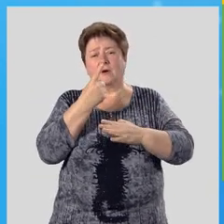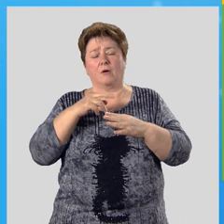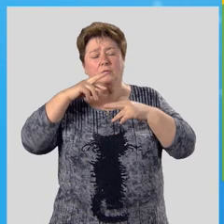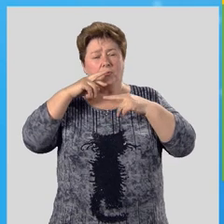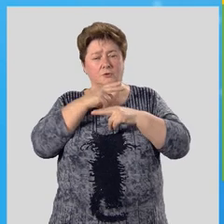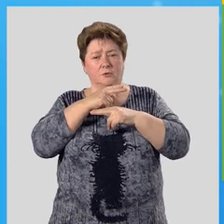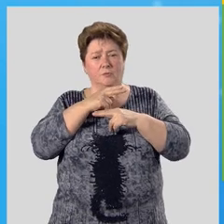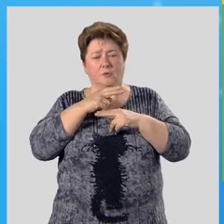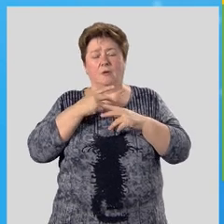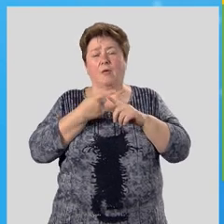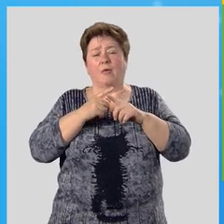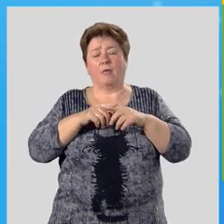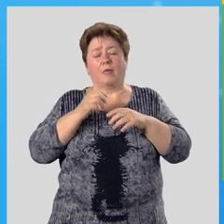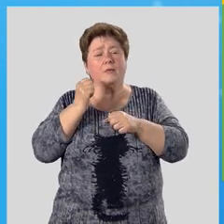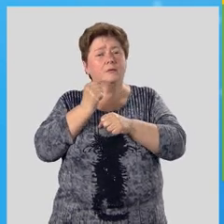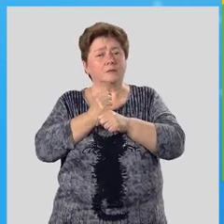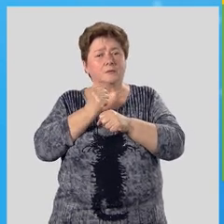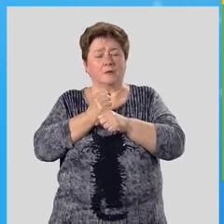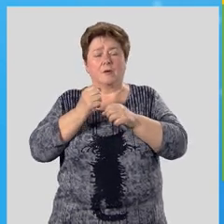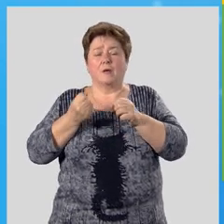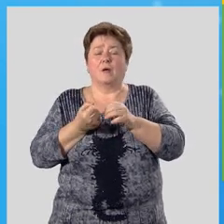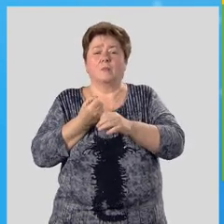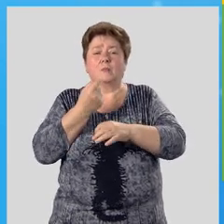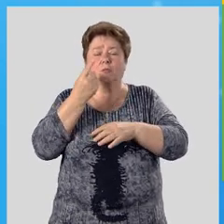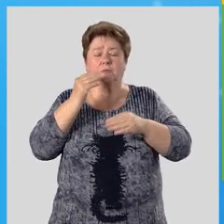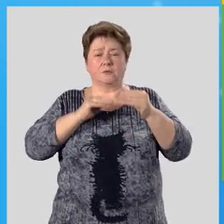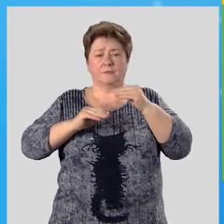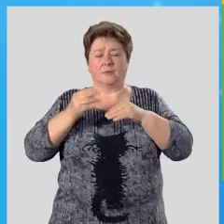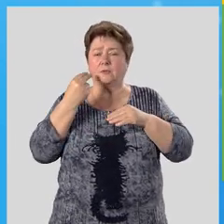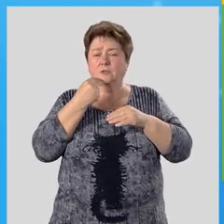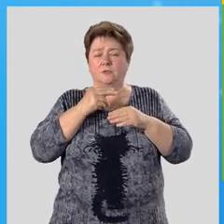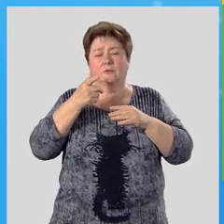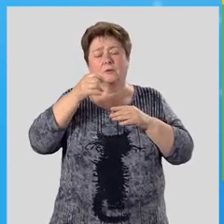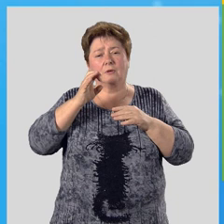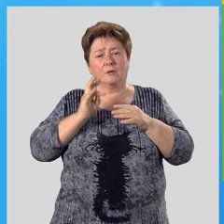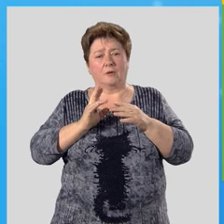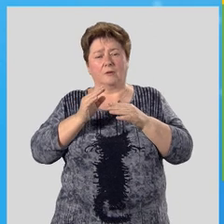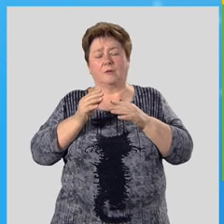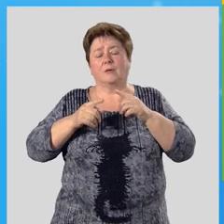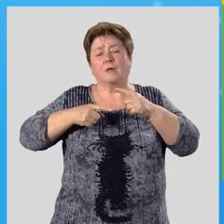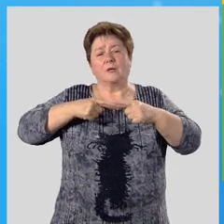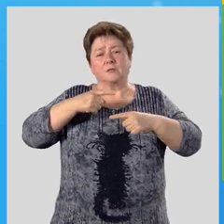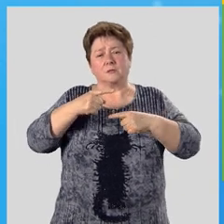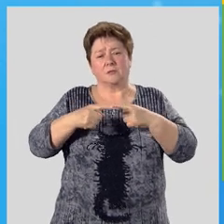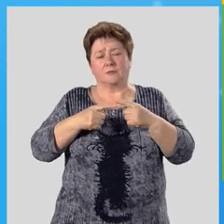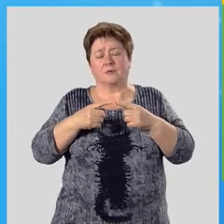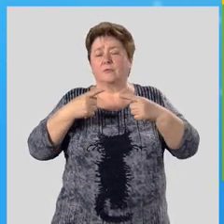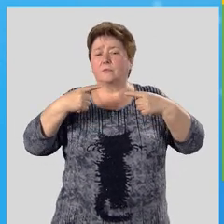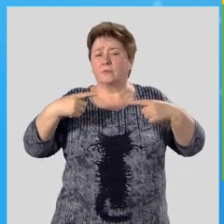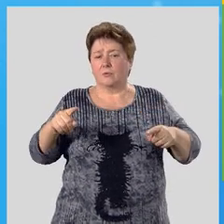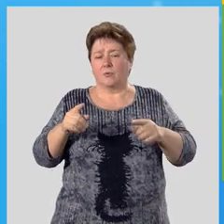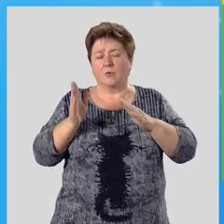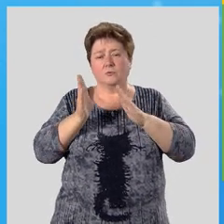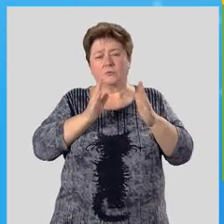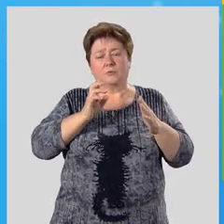ошибки. Это приводит к образованию иного по качеству гена и, следовательно, иной